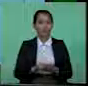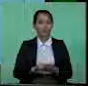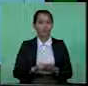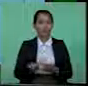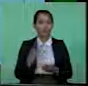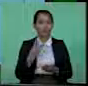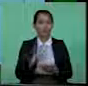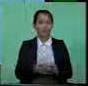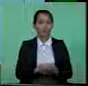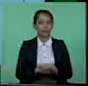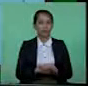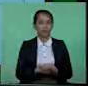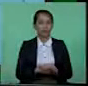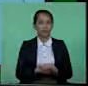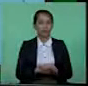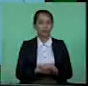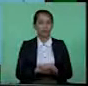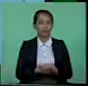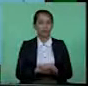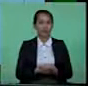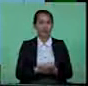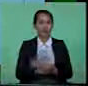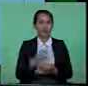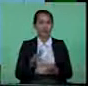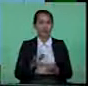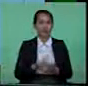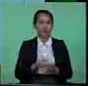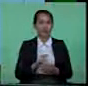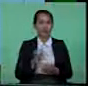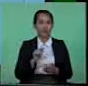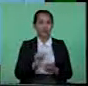164 bilan 48 ning ko'paytmasi